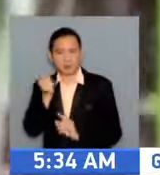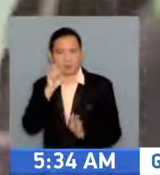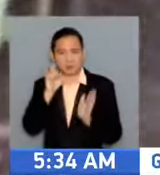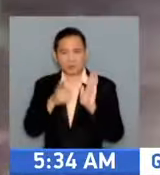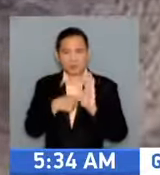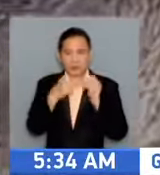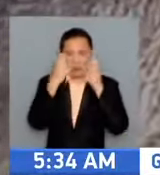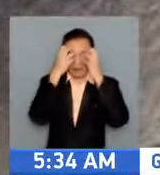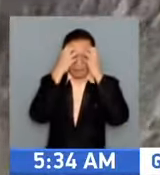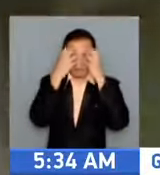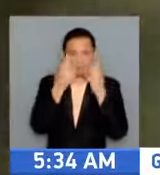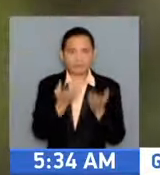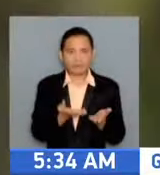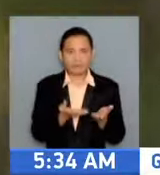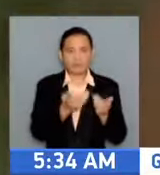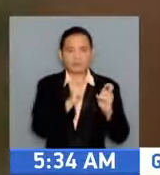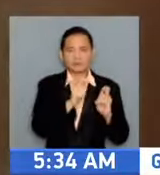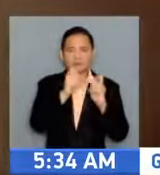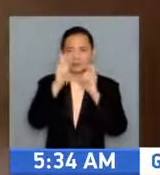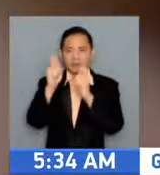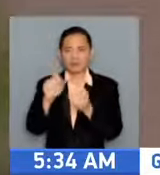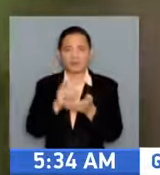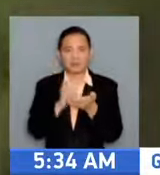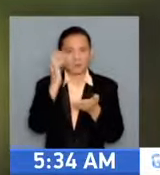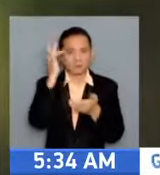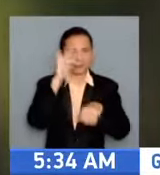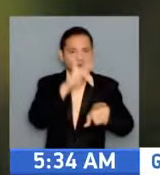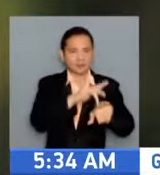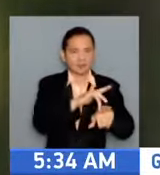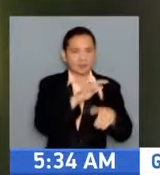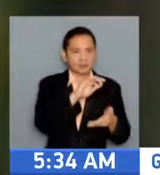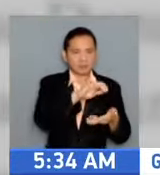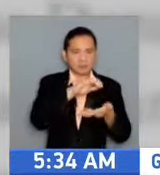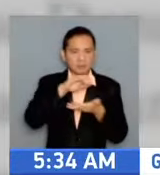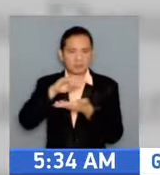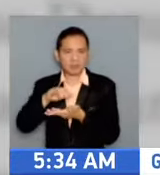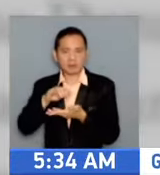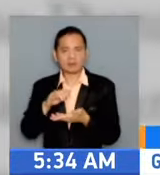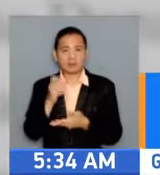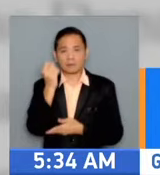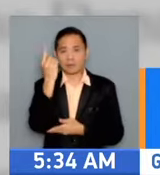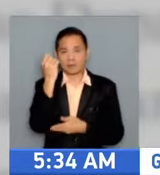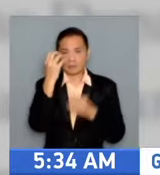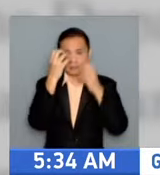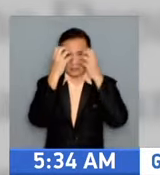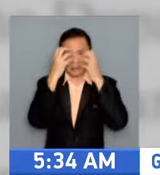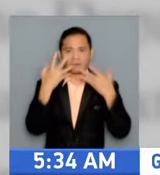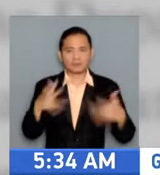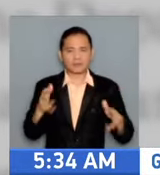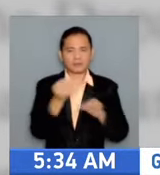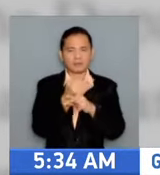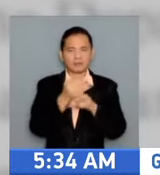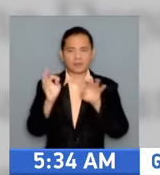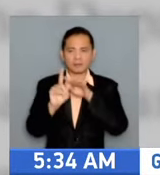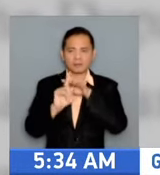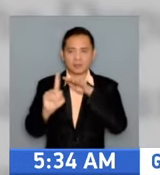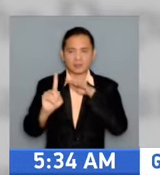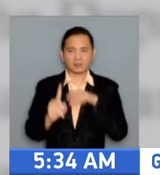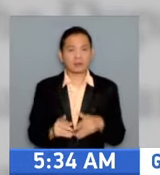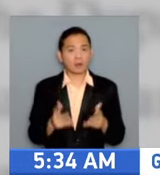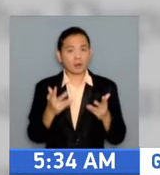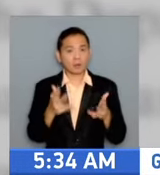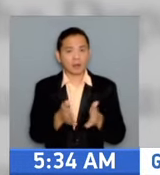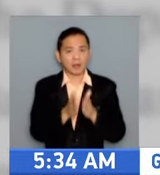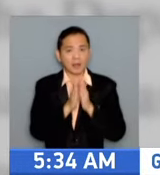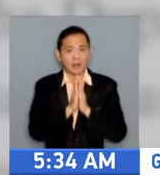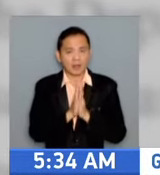nila ito kaya nila hinawakan. Pinakawalan na rin umano ang mga tarsier. Humingi rin siya ng patawad. Nakumpirma na raw ng